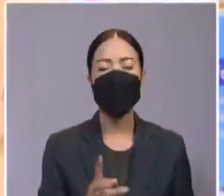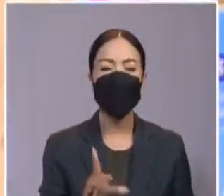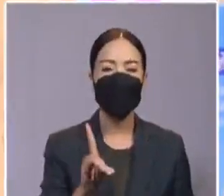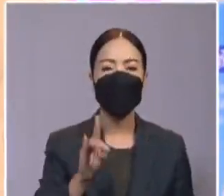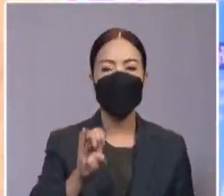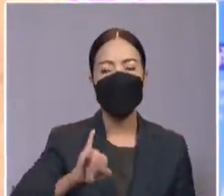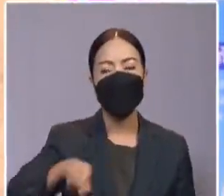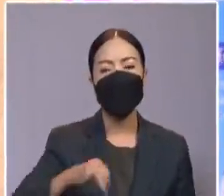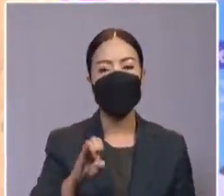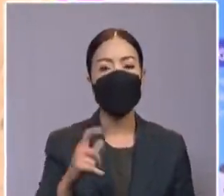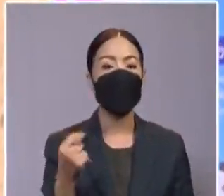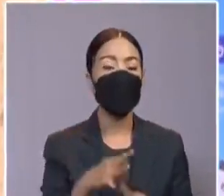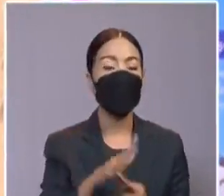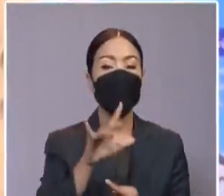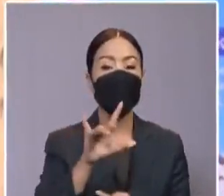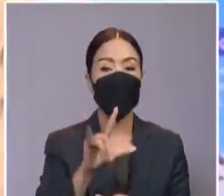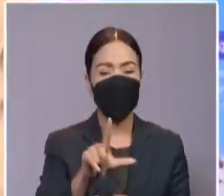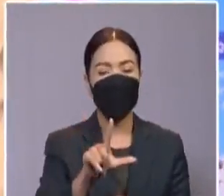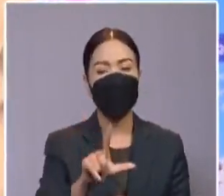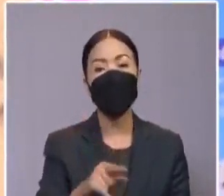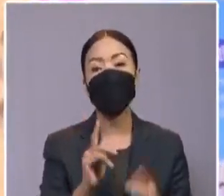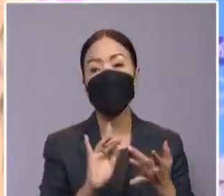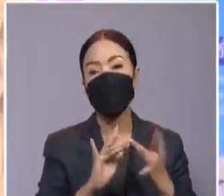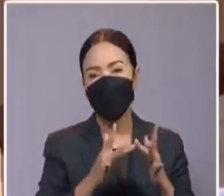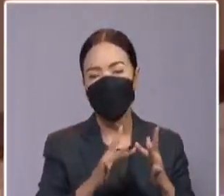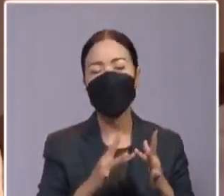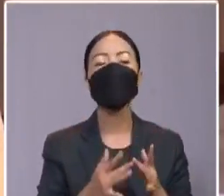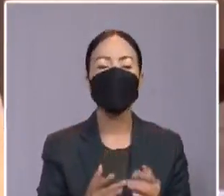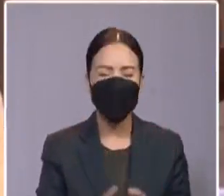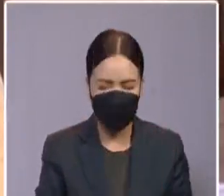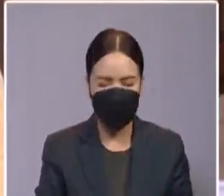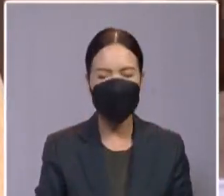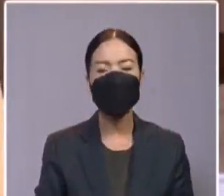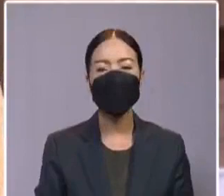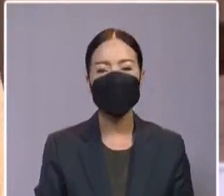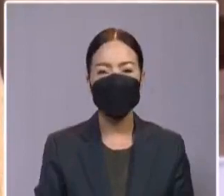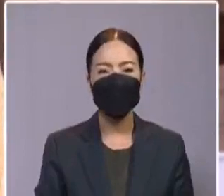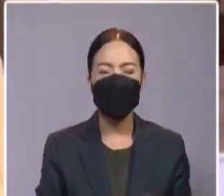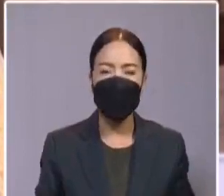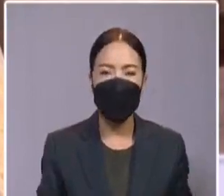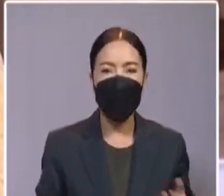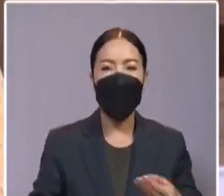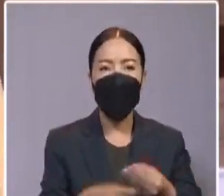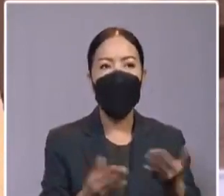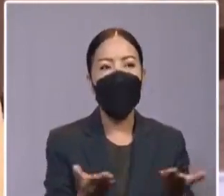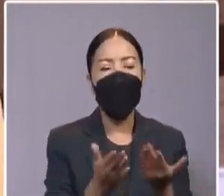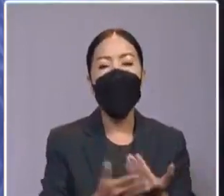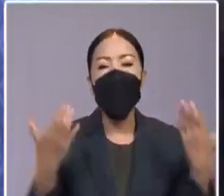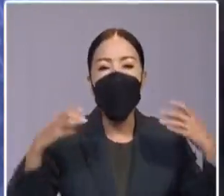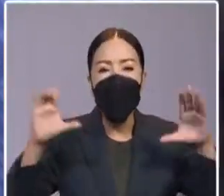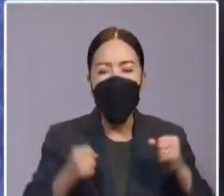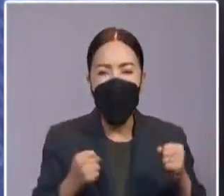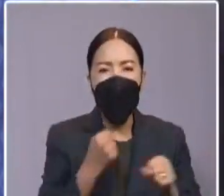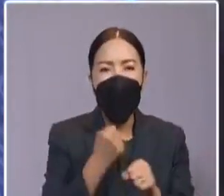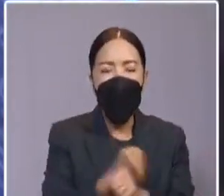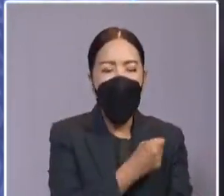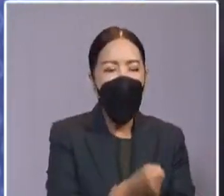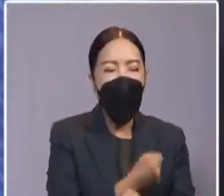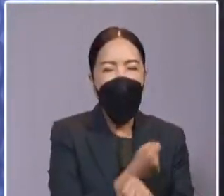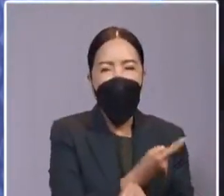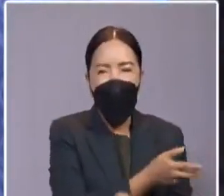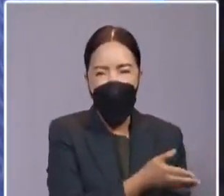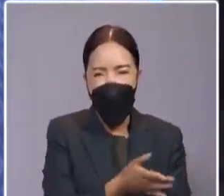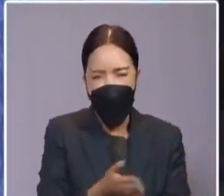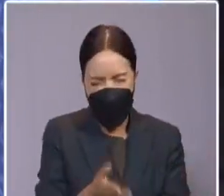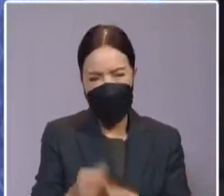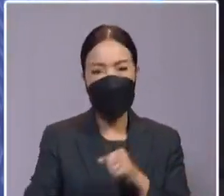มาเสริมด้วยก็เลยต้องมีกฎหมายออกมารองรับค่ะก็อยากจะประชาสัมพันธ์ให้ประชาชนได้รับรู้ว่าสิ่งที่รัฐบาลพยายามทำมาหลายปีนั่นก็คือ